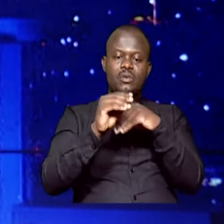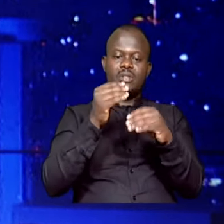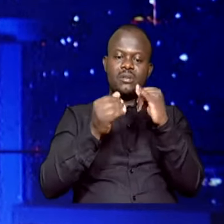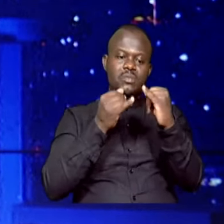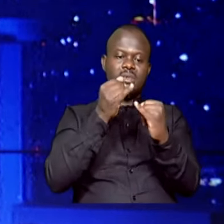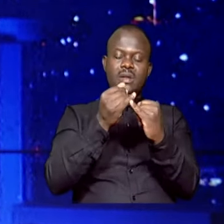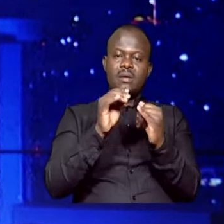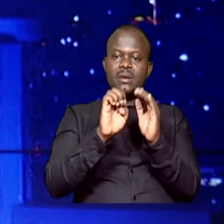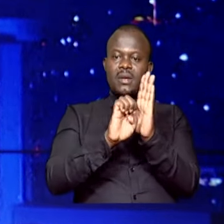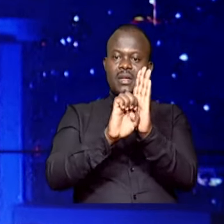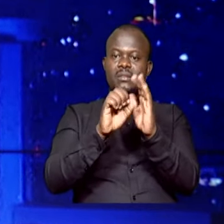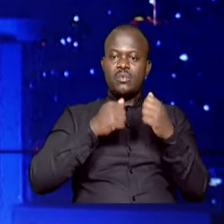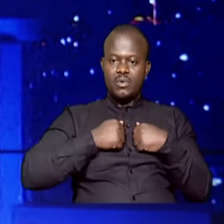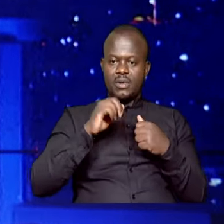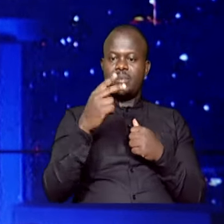Expo Rwanda